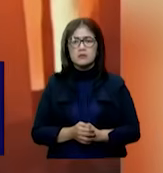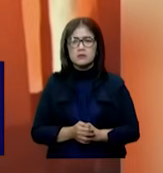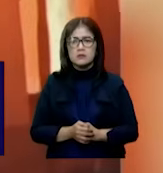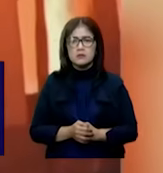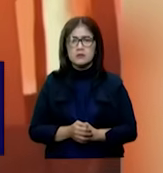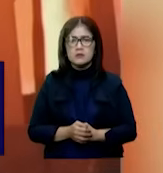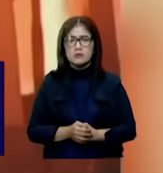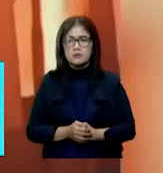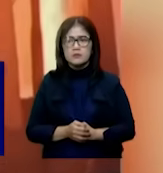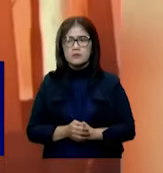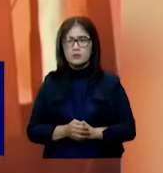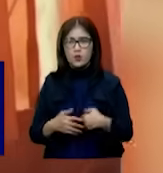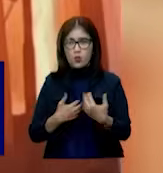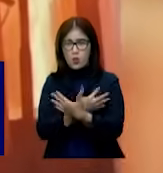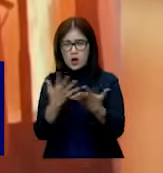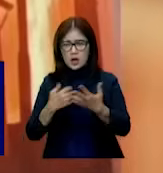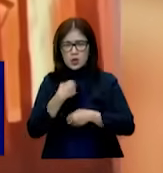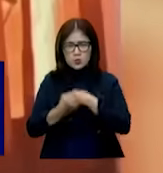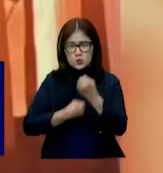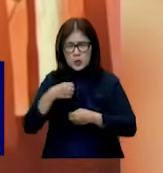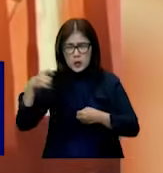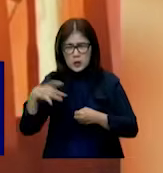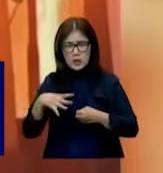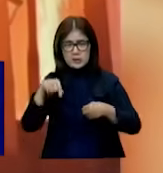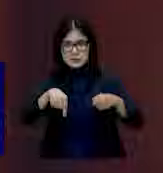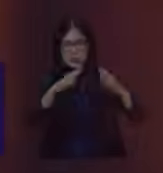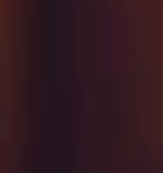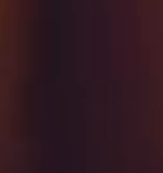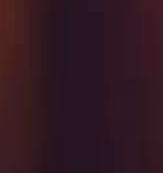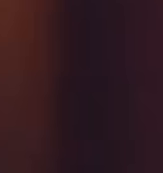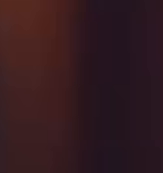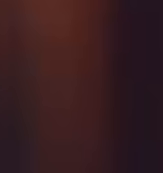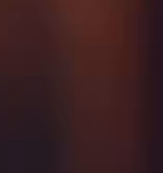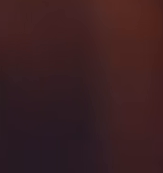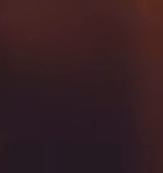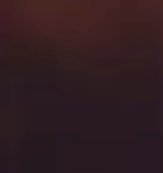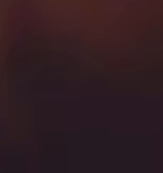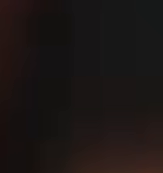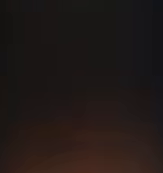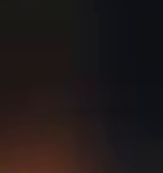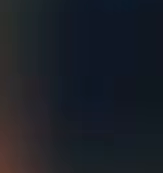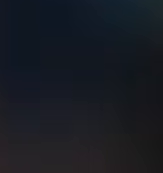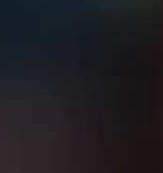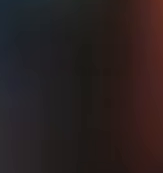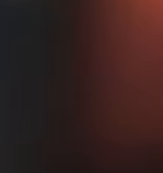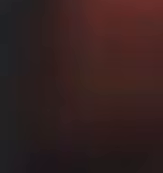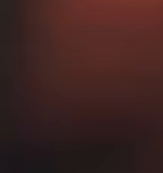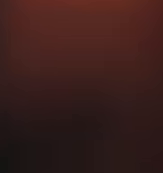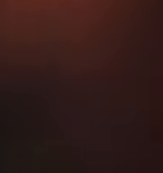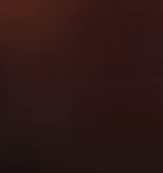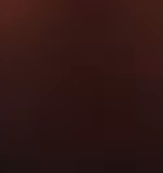Warga panik berupaya memadamkan kobaran api yang membakar sejumlah rumah di Lorong Roda, Kecamatan Bukit Kecil, Kota Palembang, Sumatera